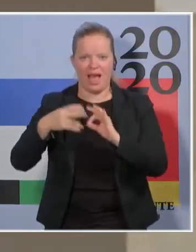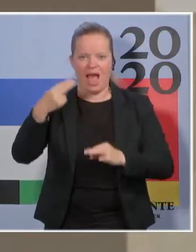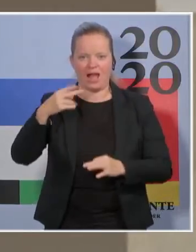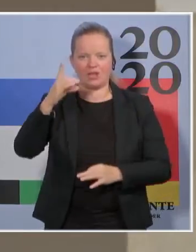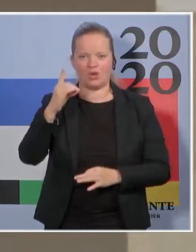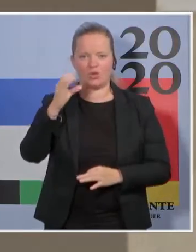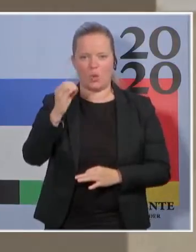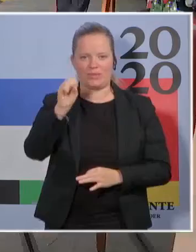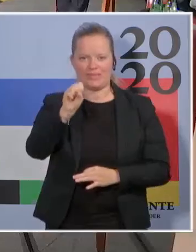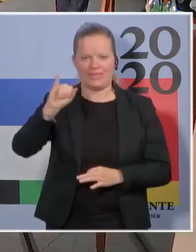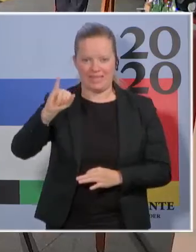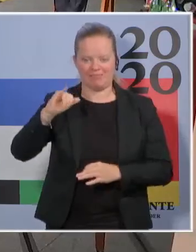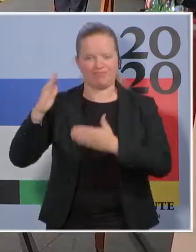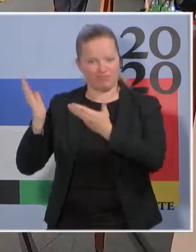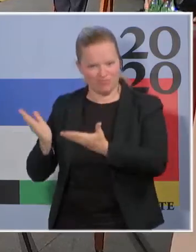ebenfalls herzlich willkommen.